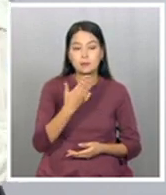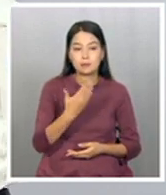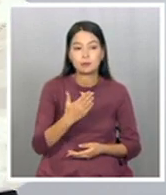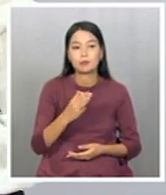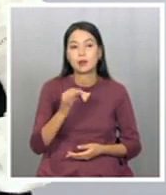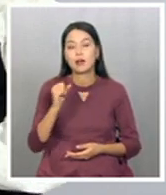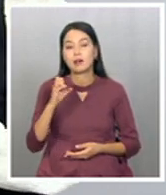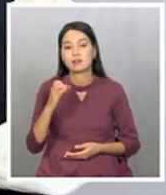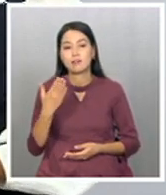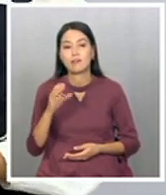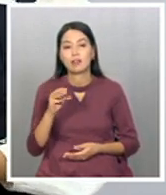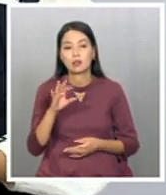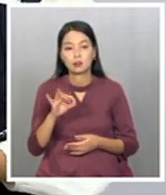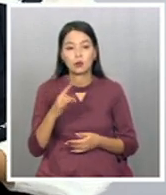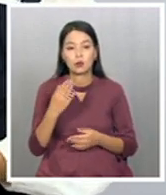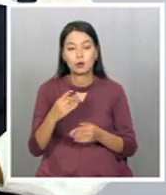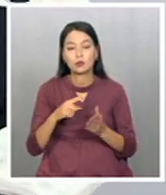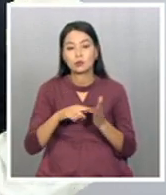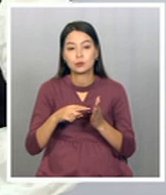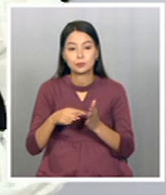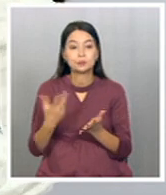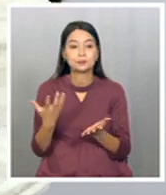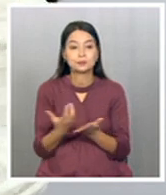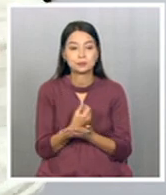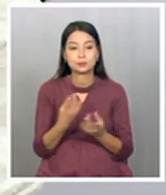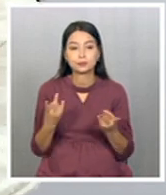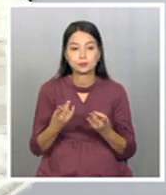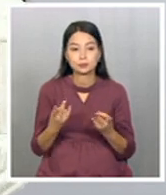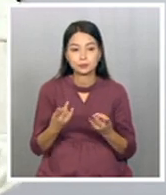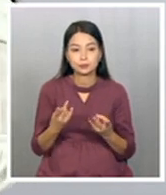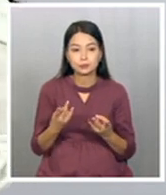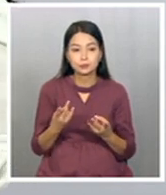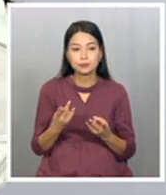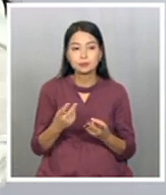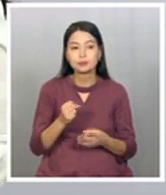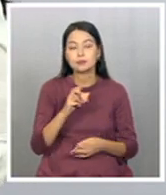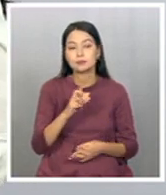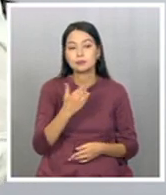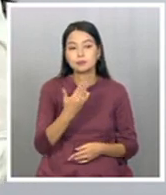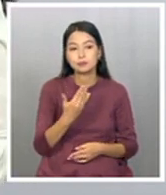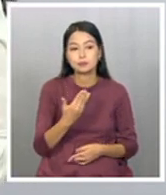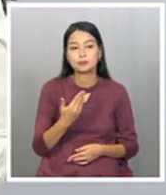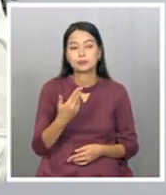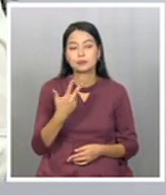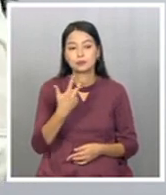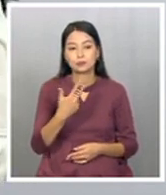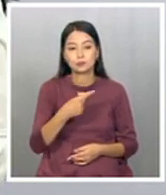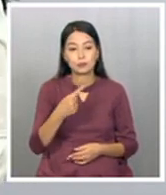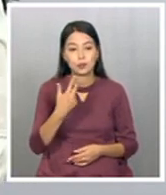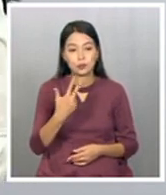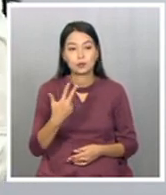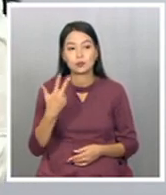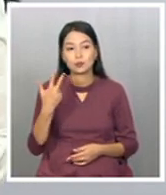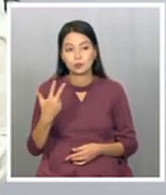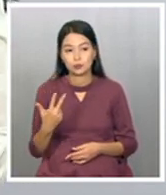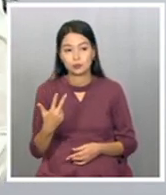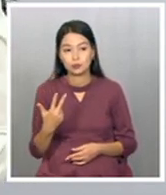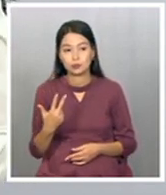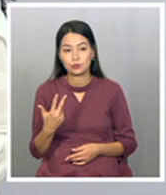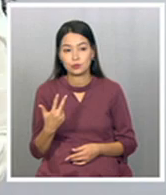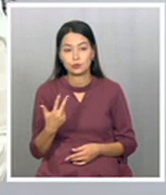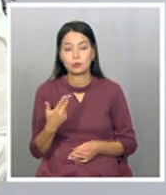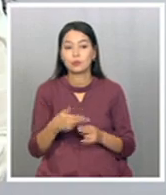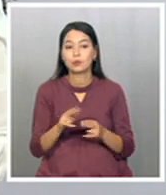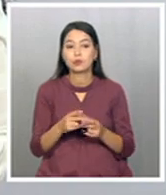AC векторының координаттарын табу керек. Сонда AB векторының координаттары ол минус 3-те 3. Бұл қалай